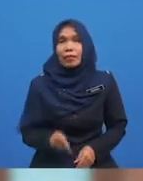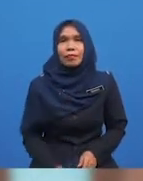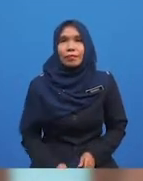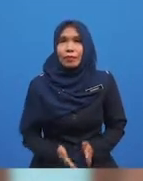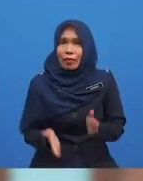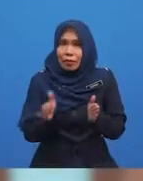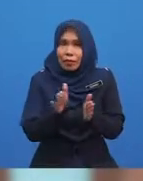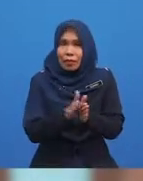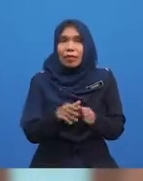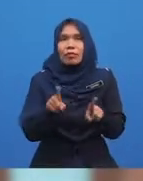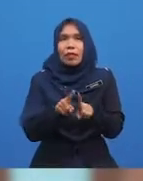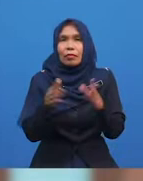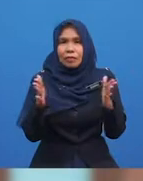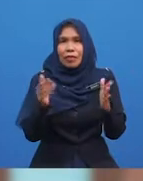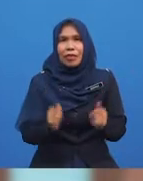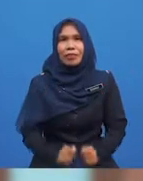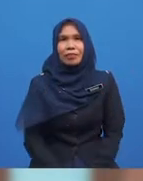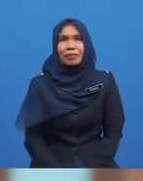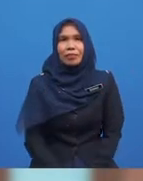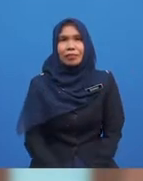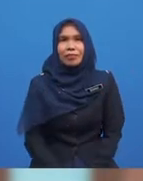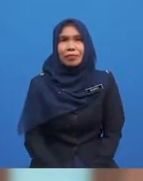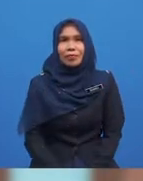itu sama besarnya, ya?